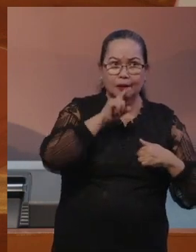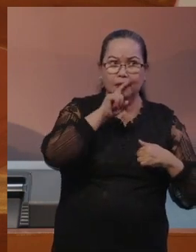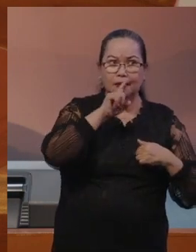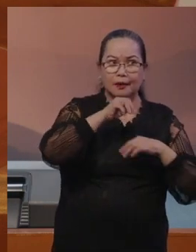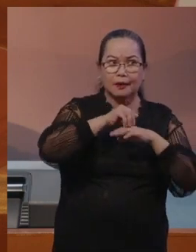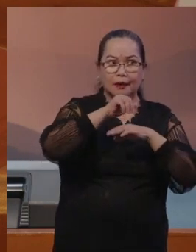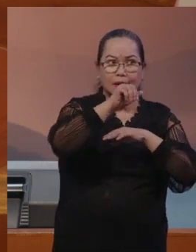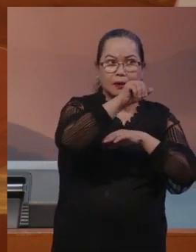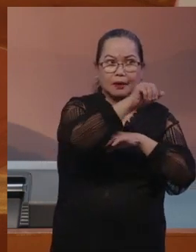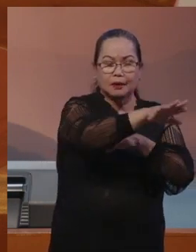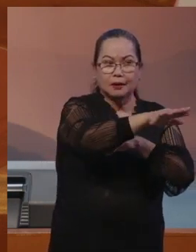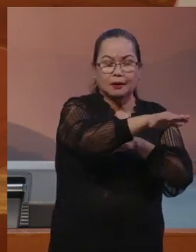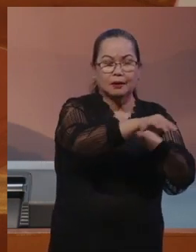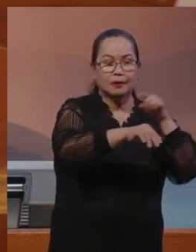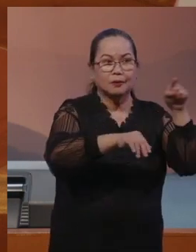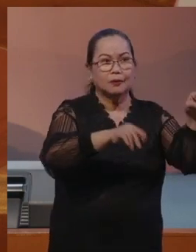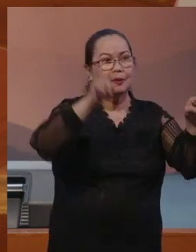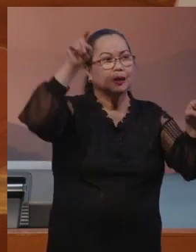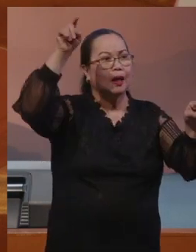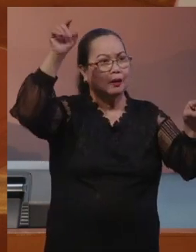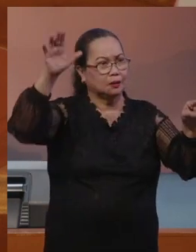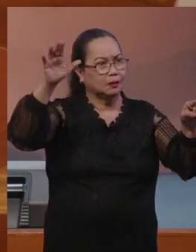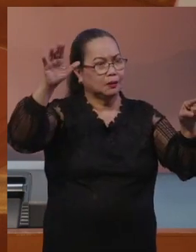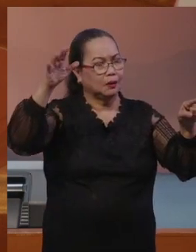Supernatural revelation, mga kapatid.